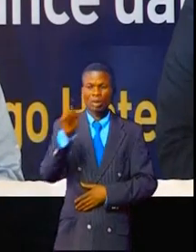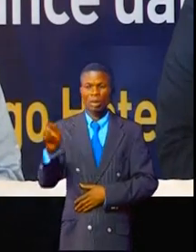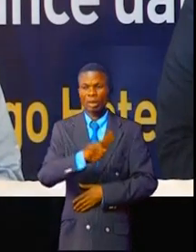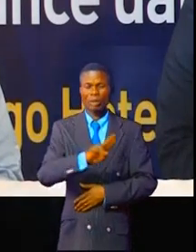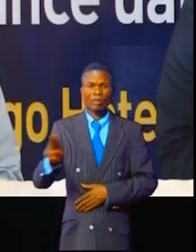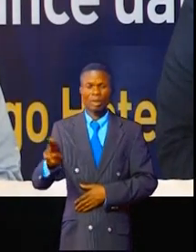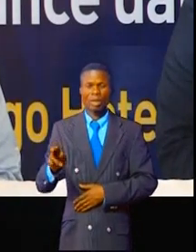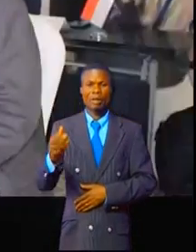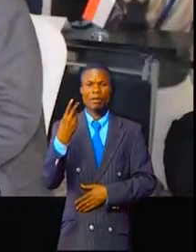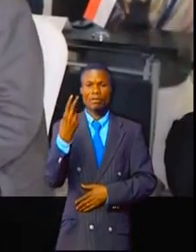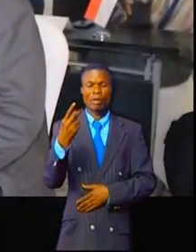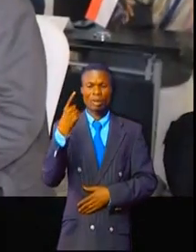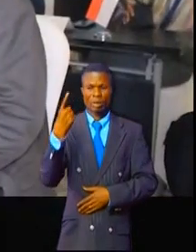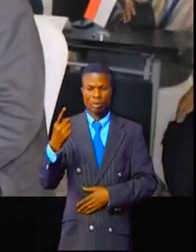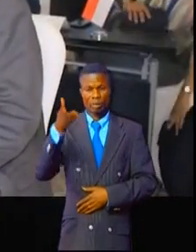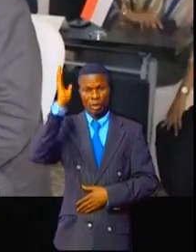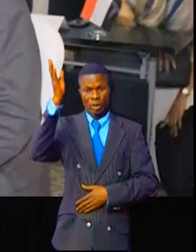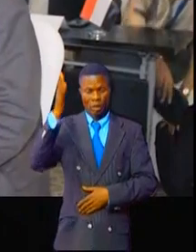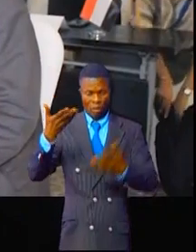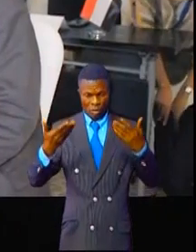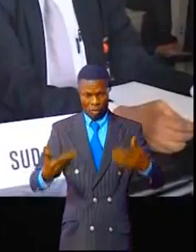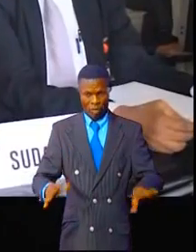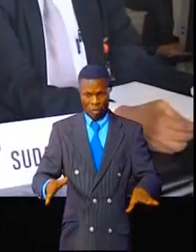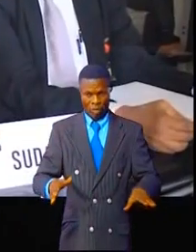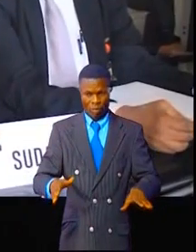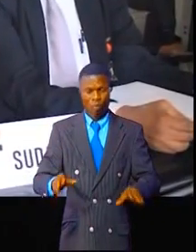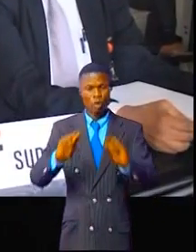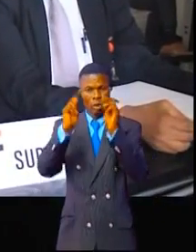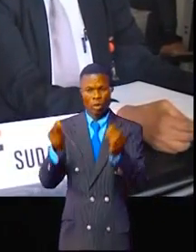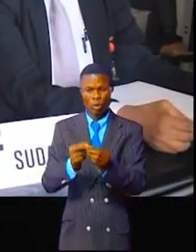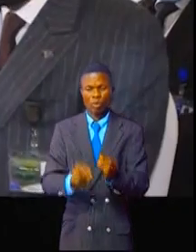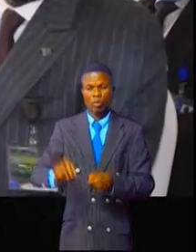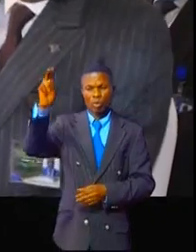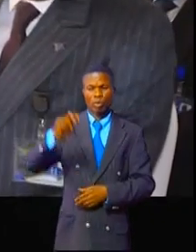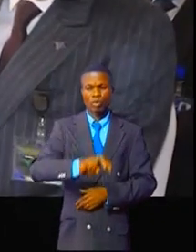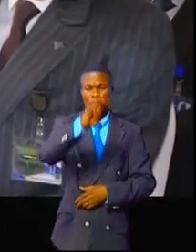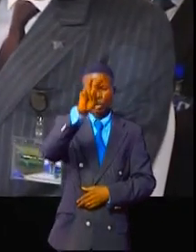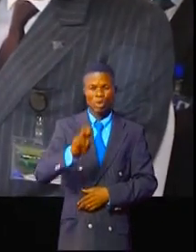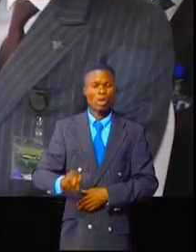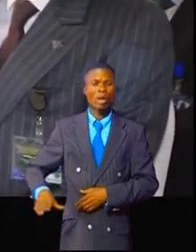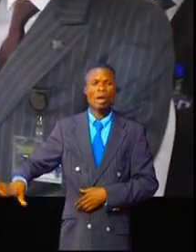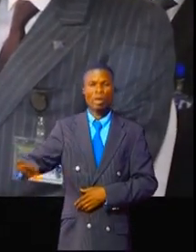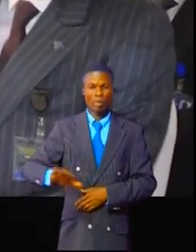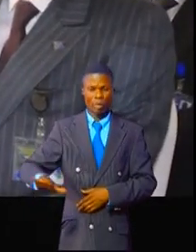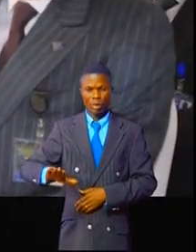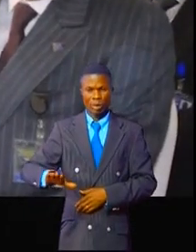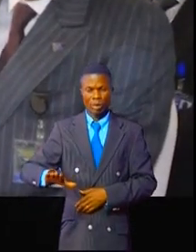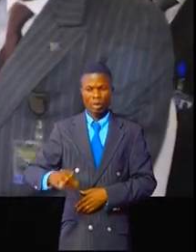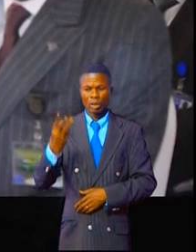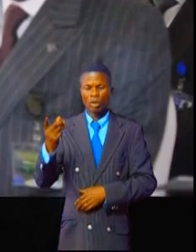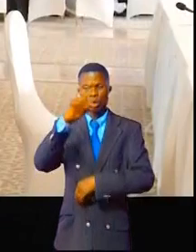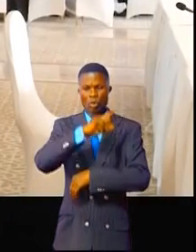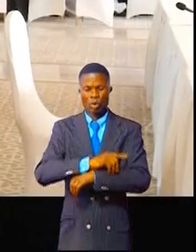2021 la conférence terminée les délégations ont regagné leurs pays respectifs au terme des trois jours